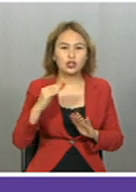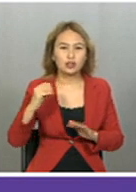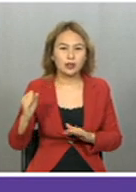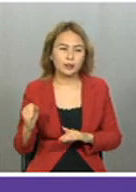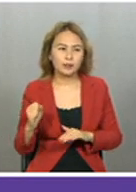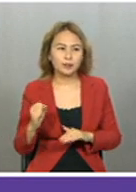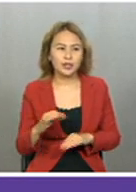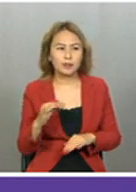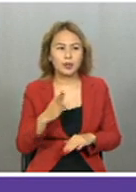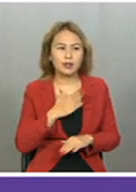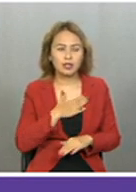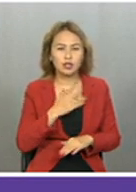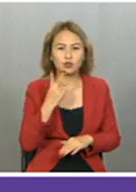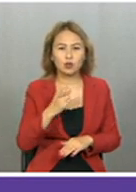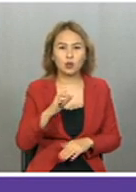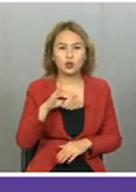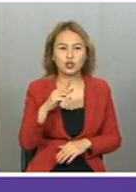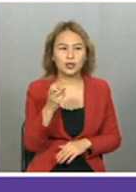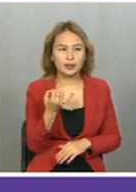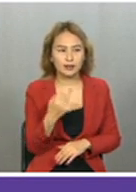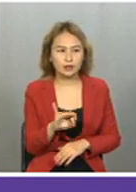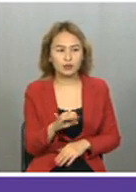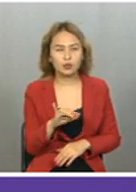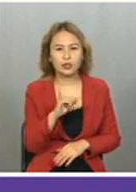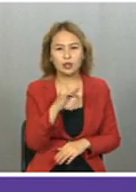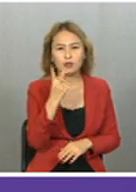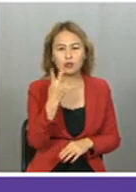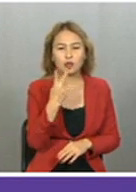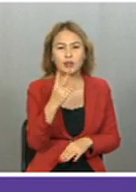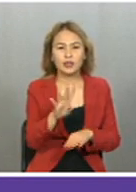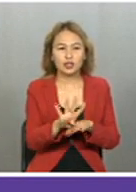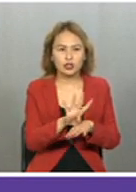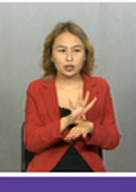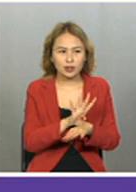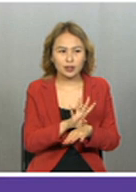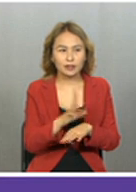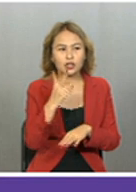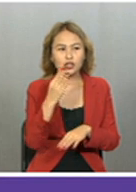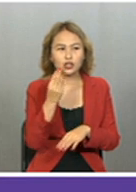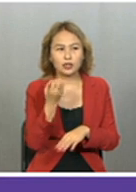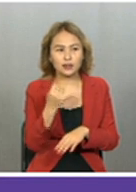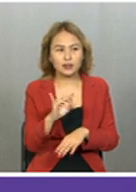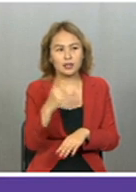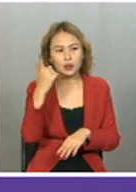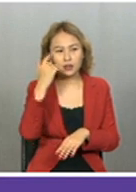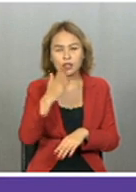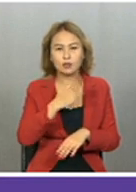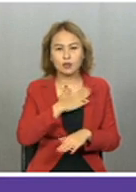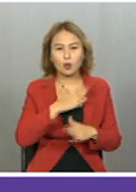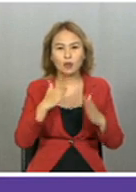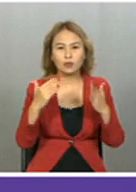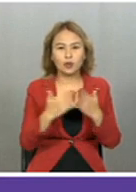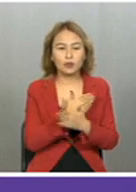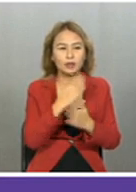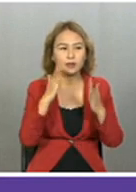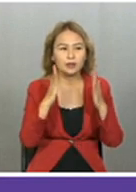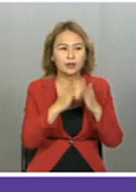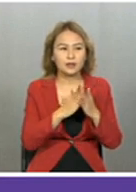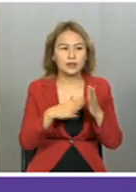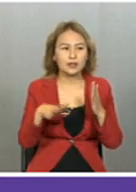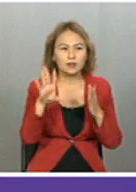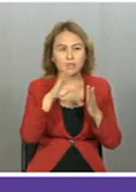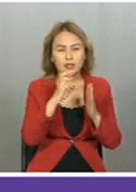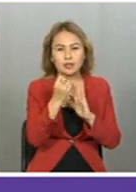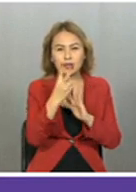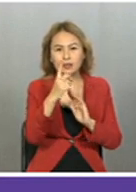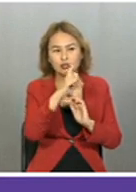про наших двух ужей, двух ежей и двух чижей знают в нашем новом доме все